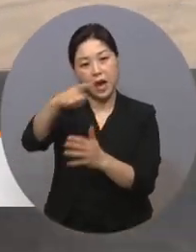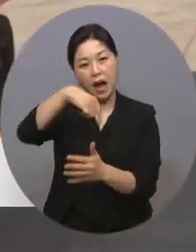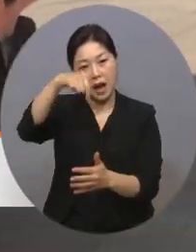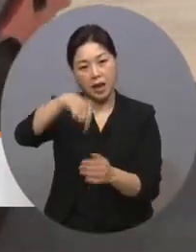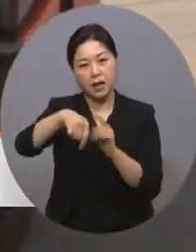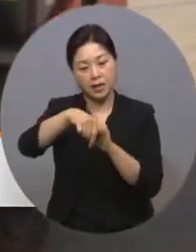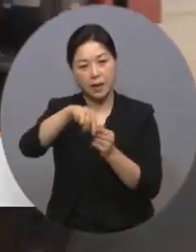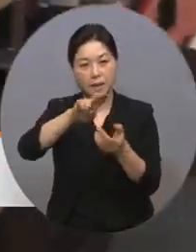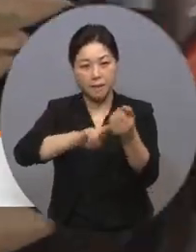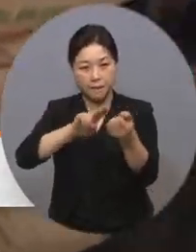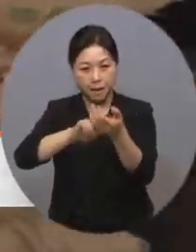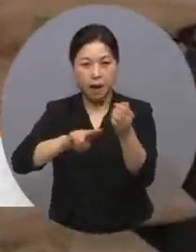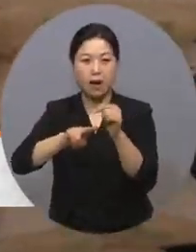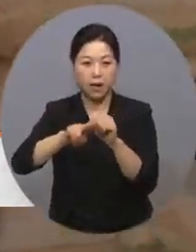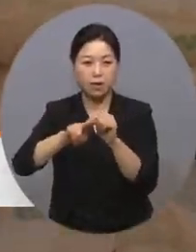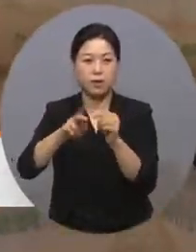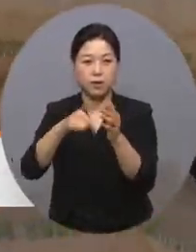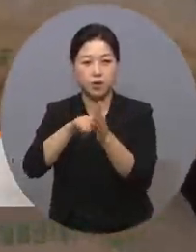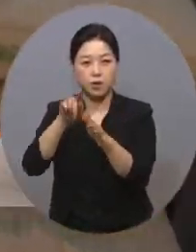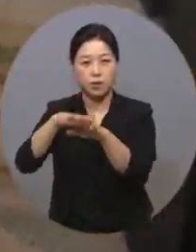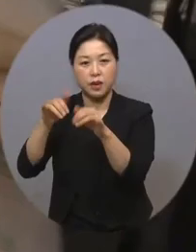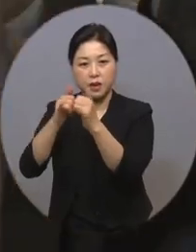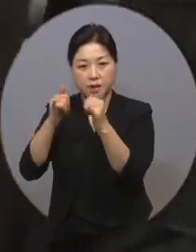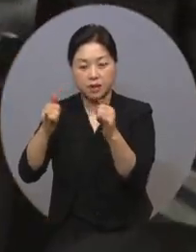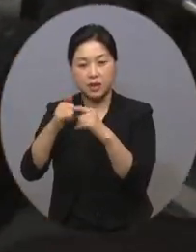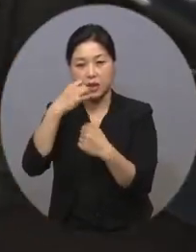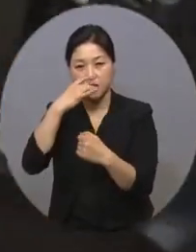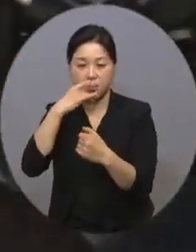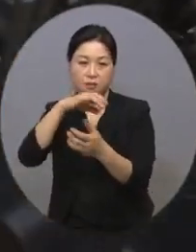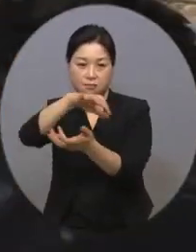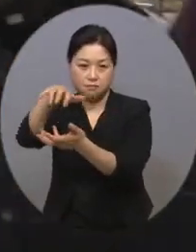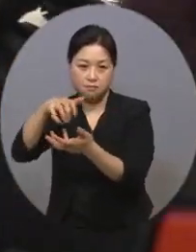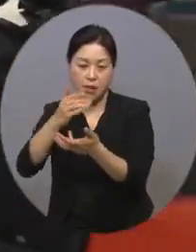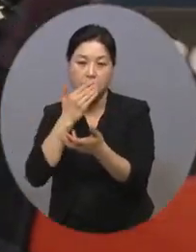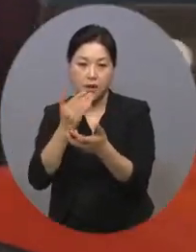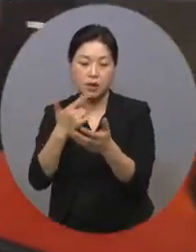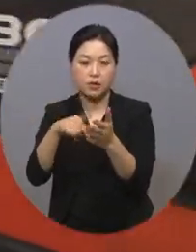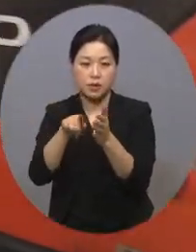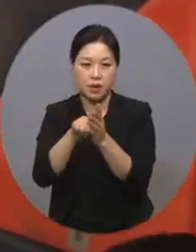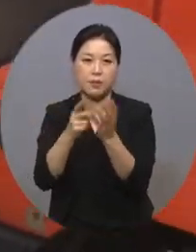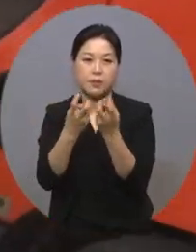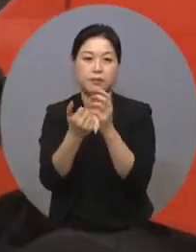유도로 농업인들이 안전하게 벼을 출하할 수 있도록 진행할 방침입니다.